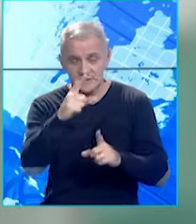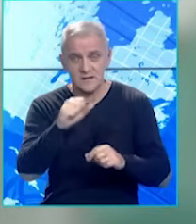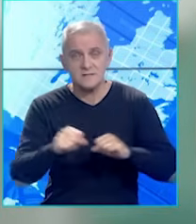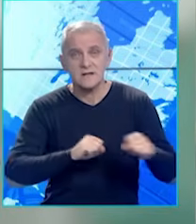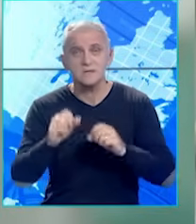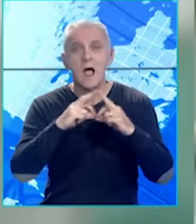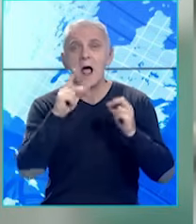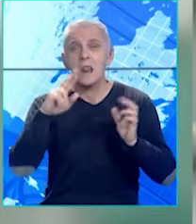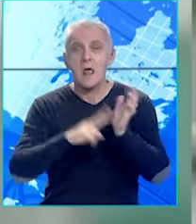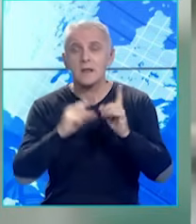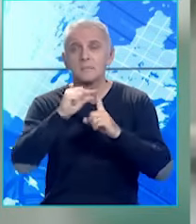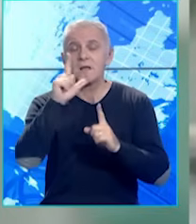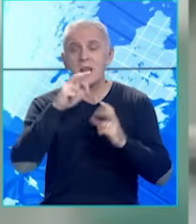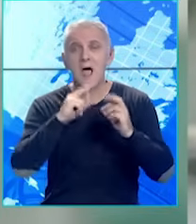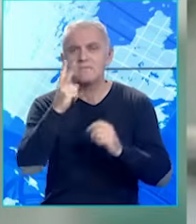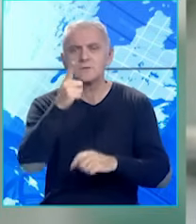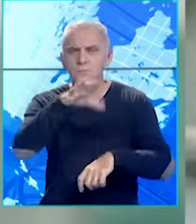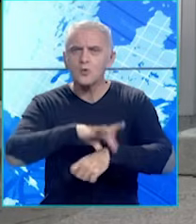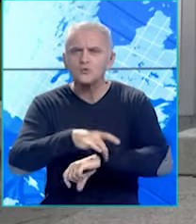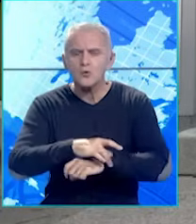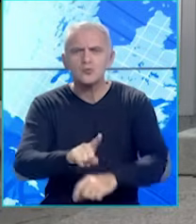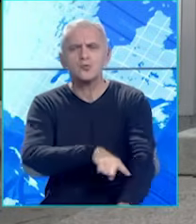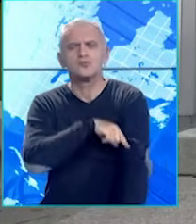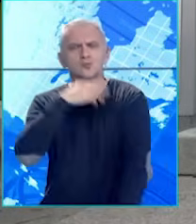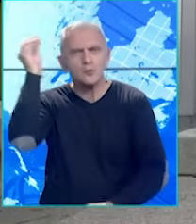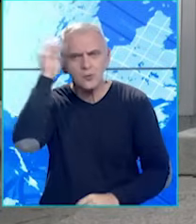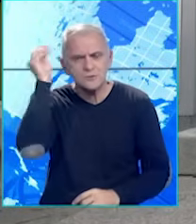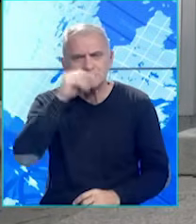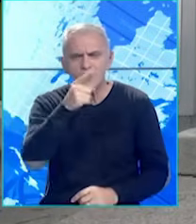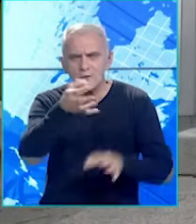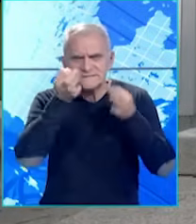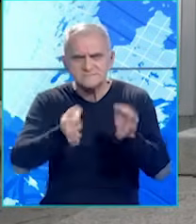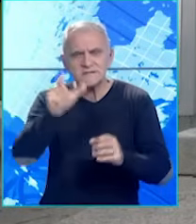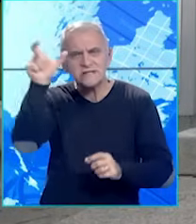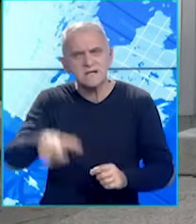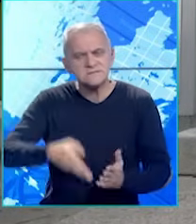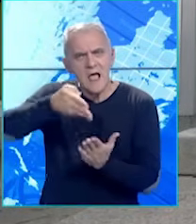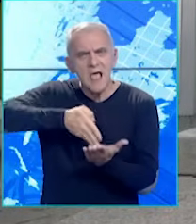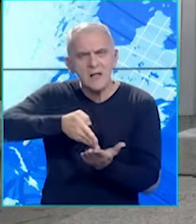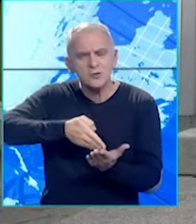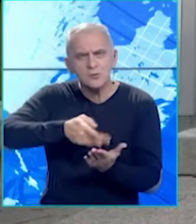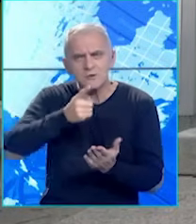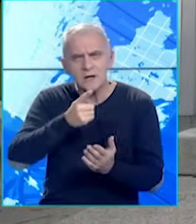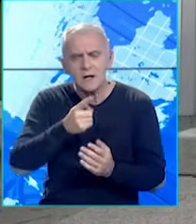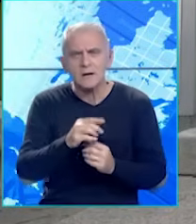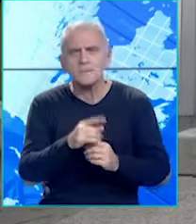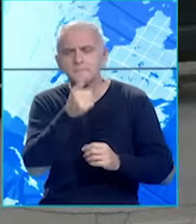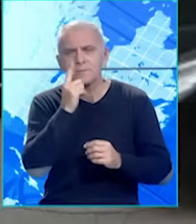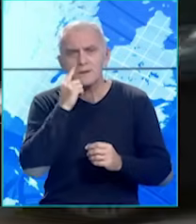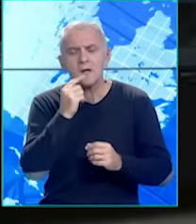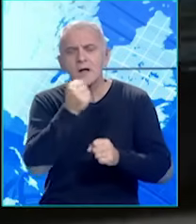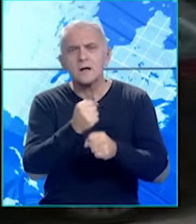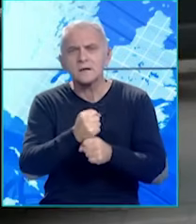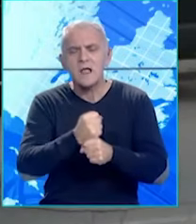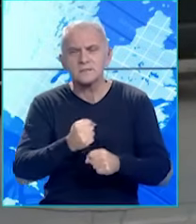Alen Pilav. Radi se o doktoru sa dugogodišnjim radnim iskustvom. Ovaj specijalista opšte hirurgije i subspecijalista torakalne hirurgije